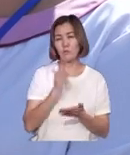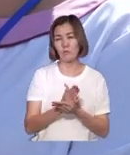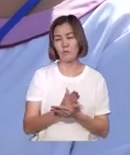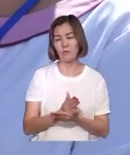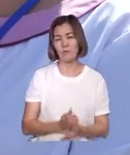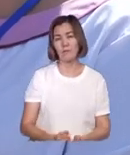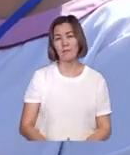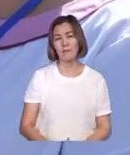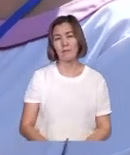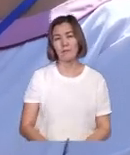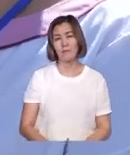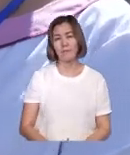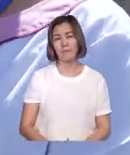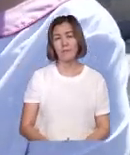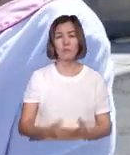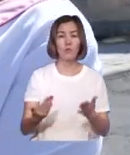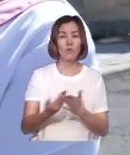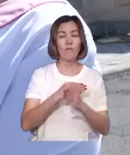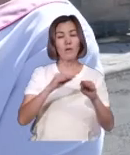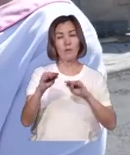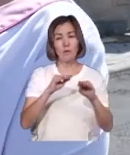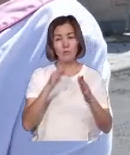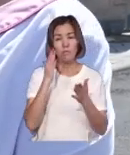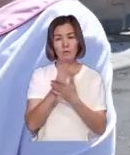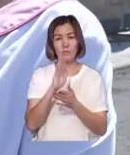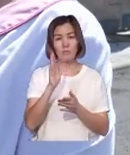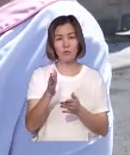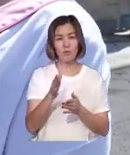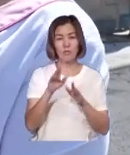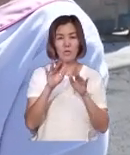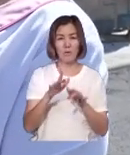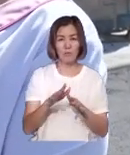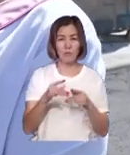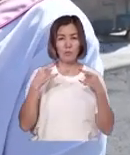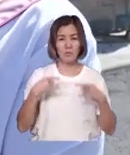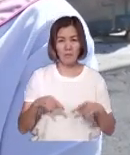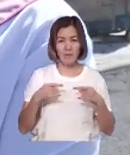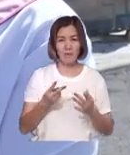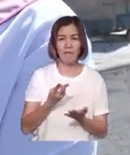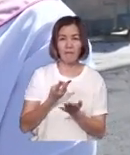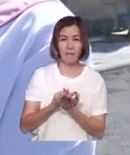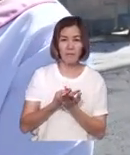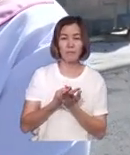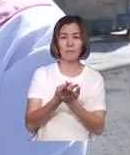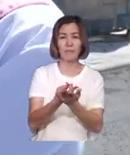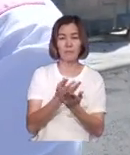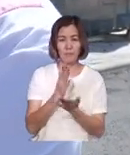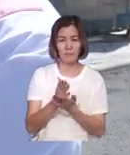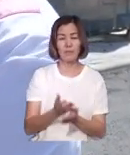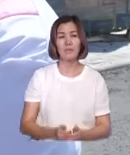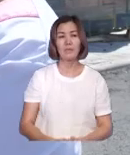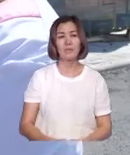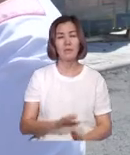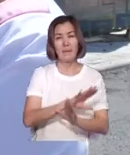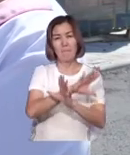ғой. Бәрі новая аппаратура бізде болады. Компьютерная томографияны орналып тұрады. Енді